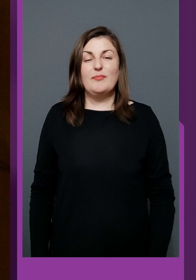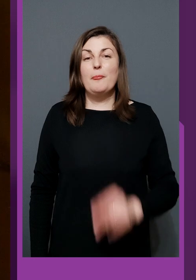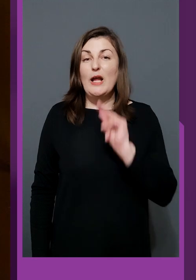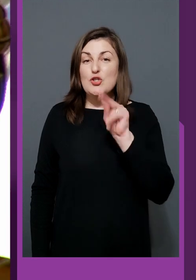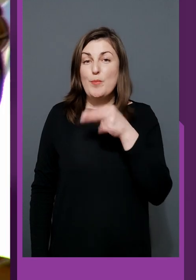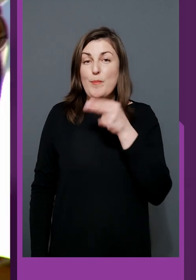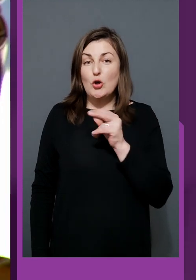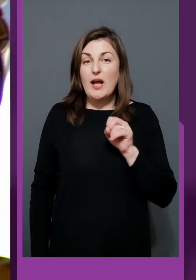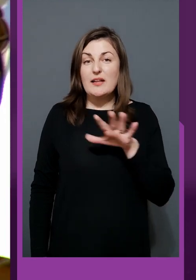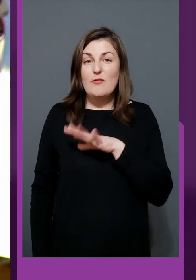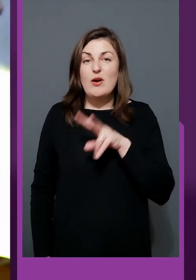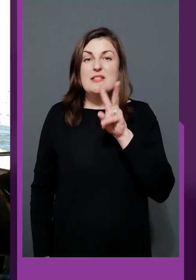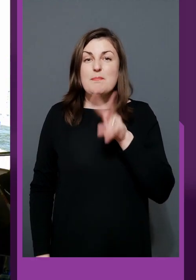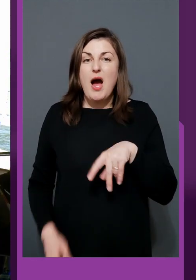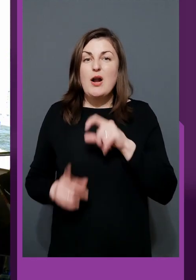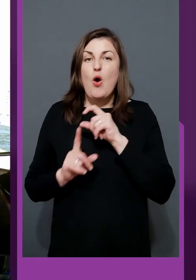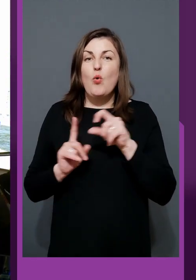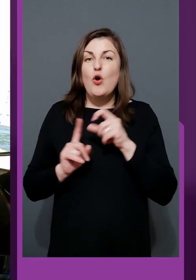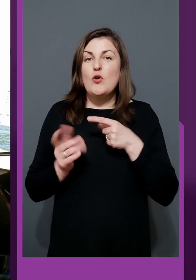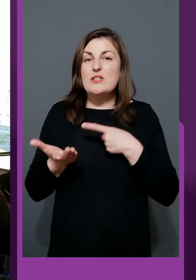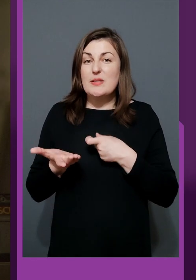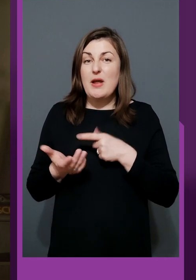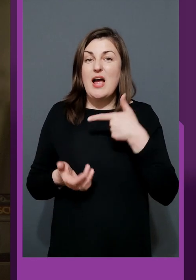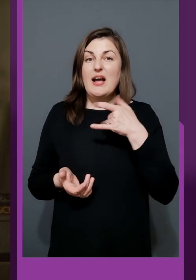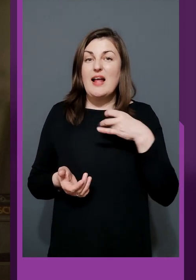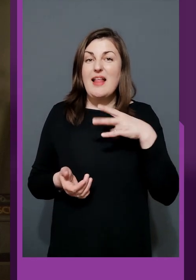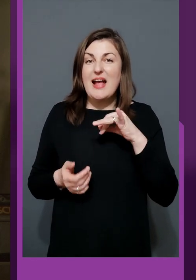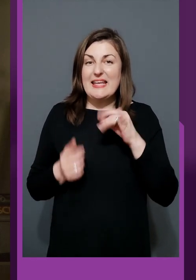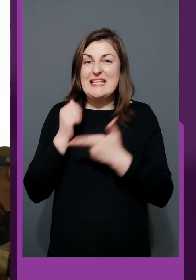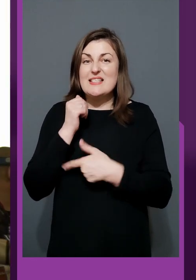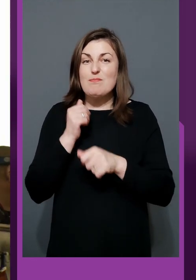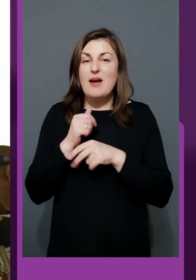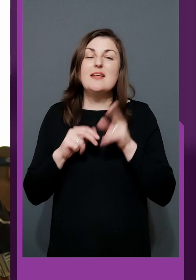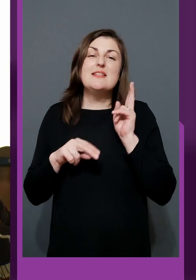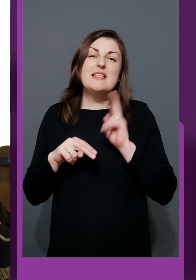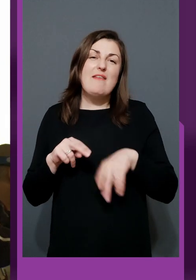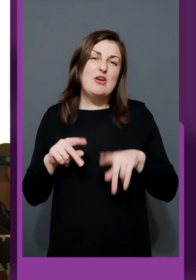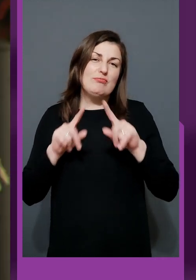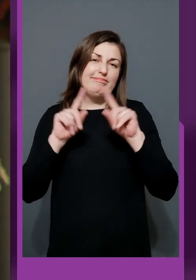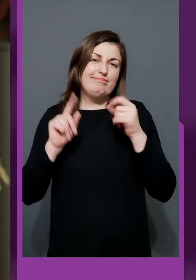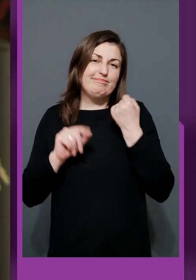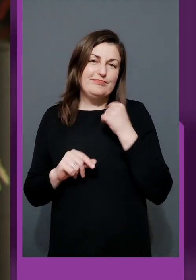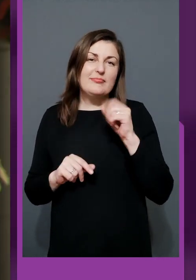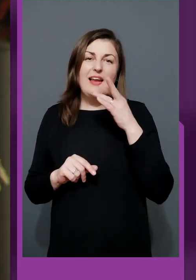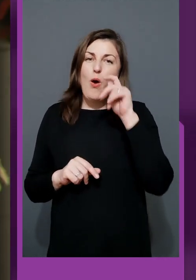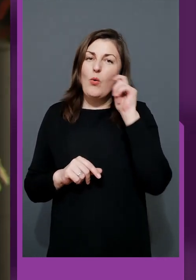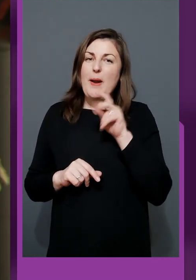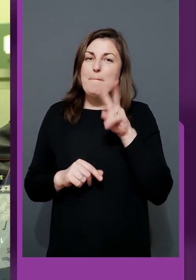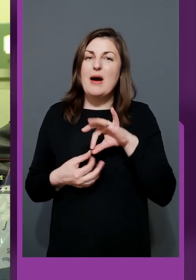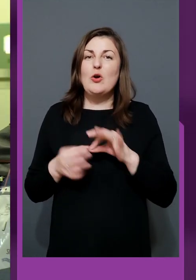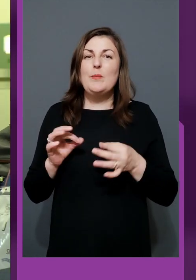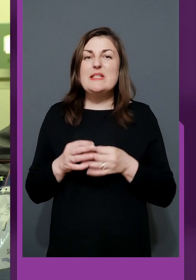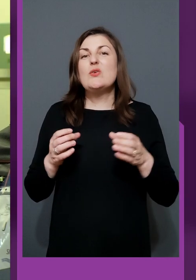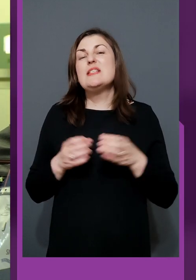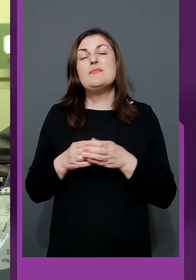Чемпіонат Європи з пара кульової стрільби у гранаді Іспанія завершився тріумфом для української паралімпійської